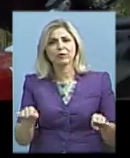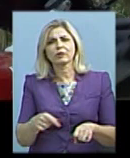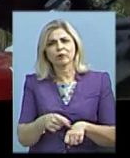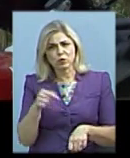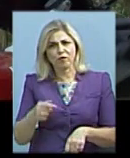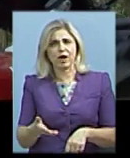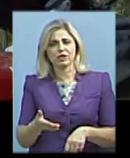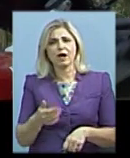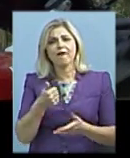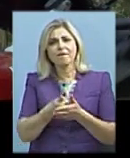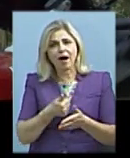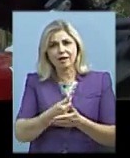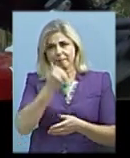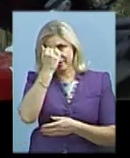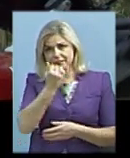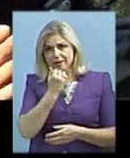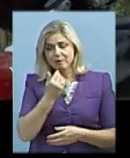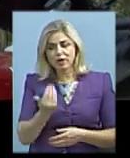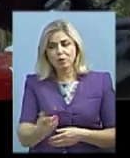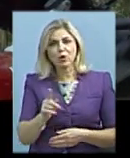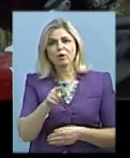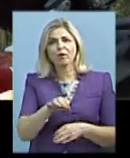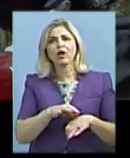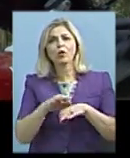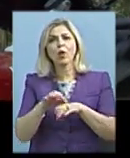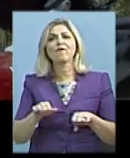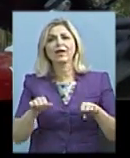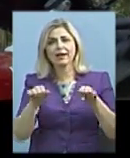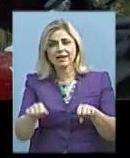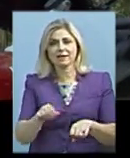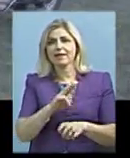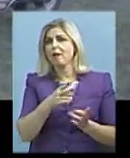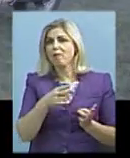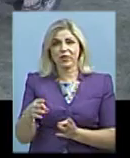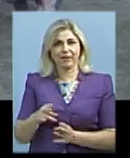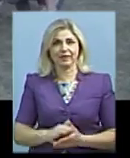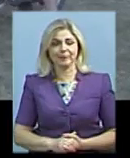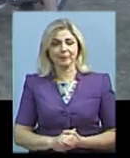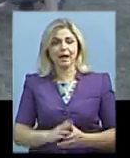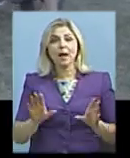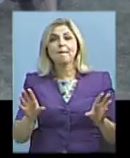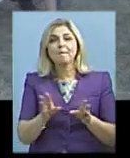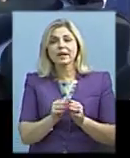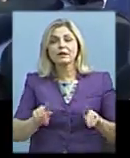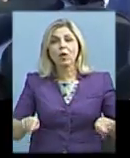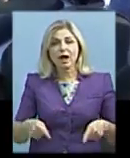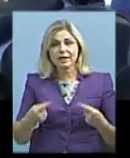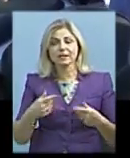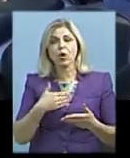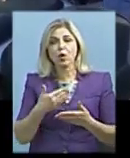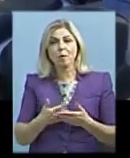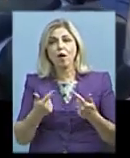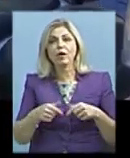його хвалиш, дякуєш йому, що він тебе довіз, не підвів. Співорганізатор фестивалю – громадська